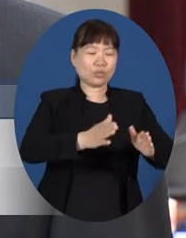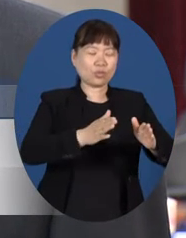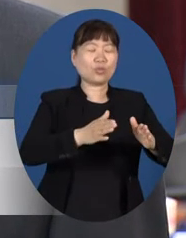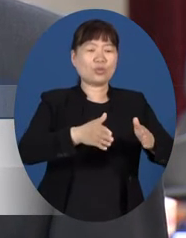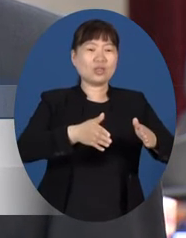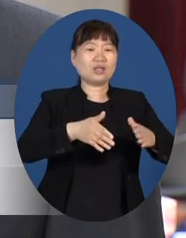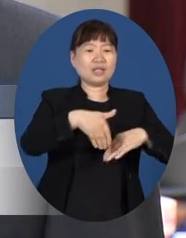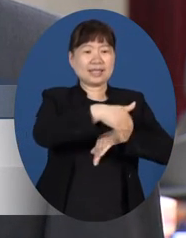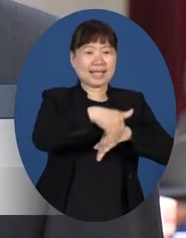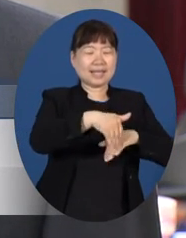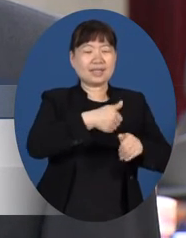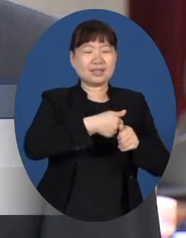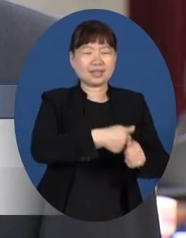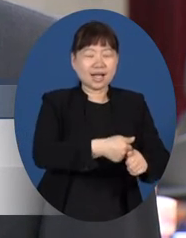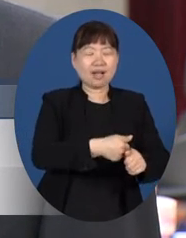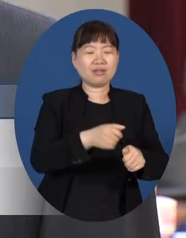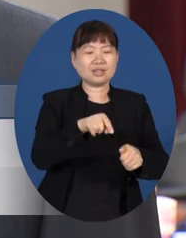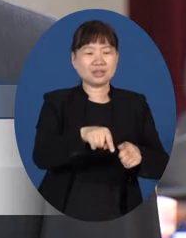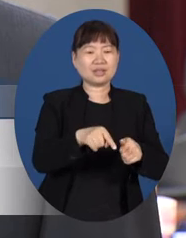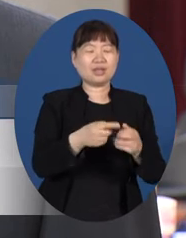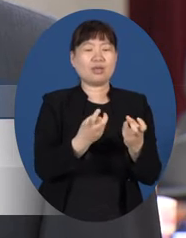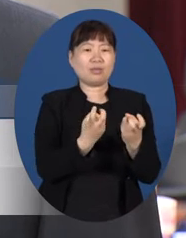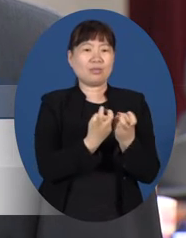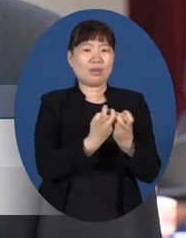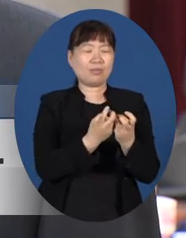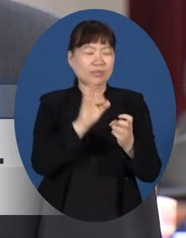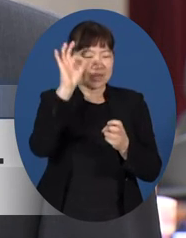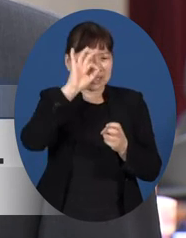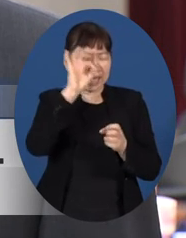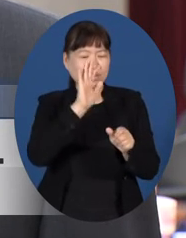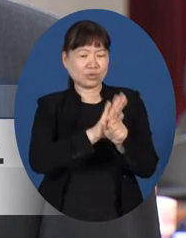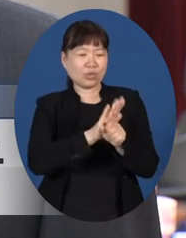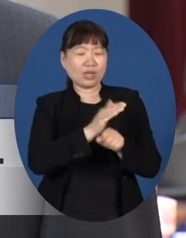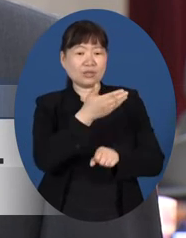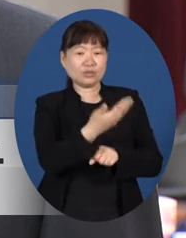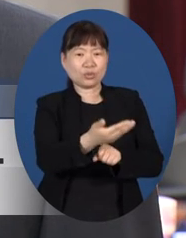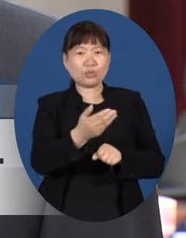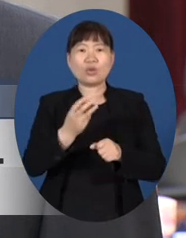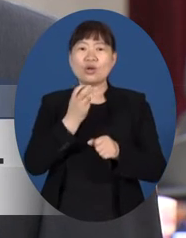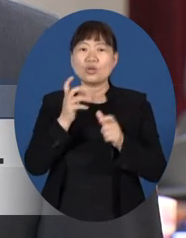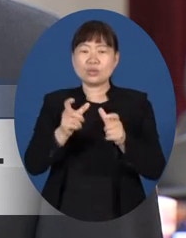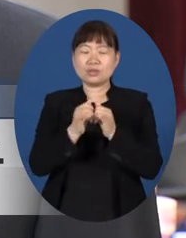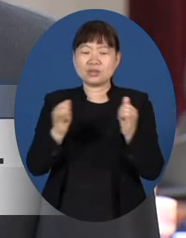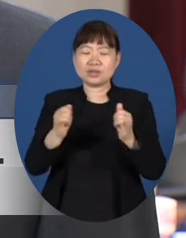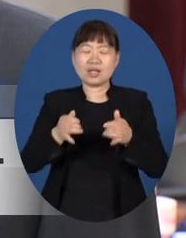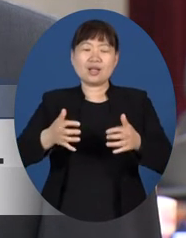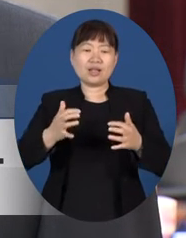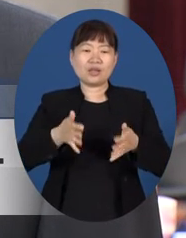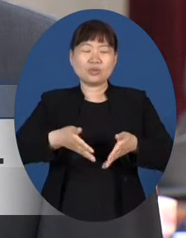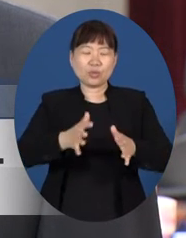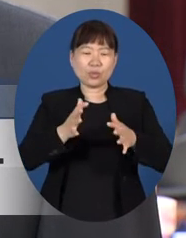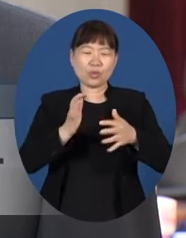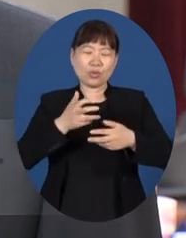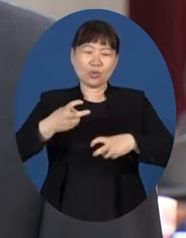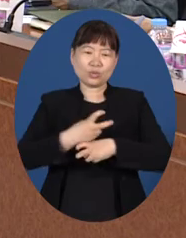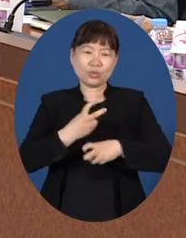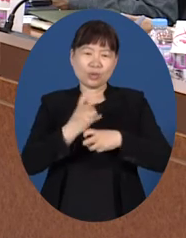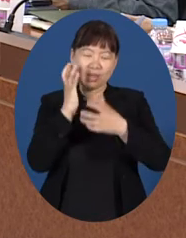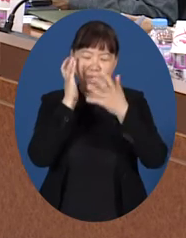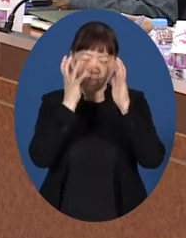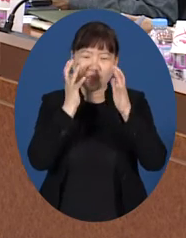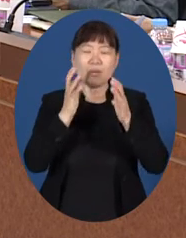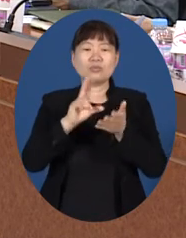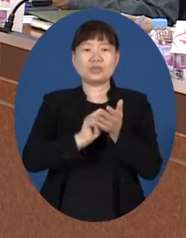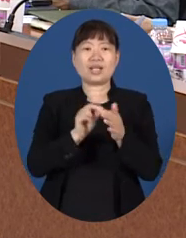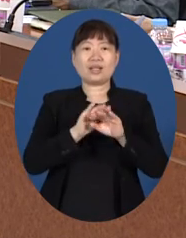전략적으로 도로망 발 구단은 영역을 추진할 계획이며 도민들의 교통 에러를 해소하기 위해서 지속적으로 노력할 계획입니다